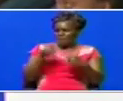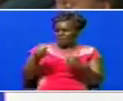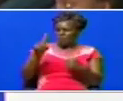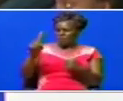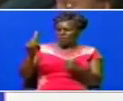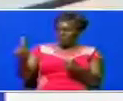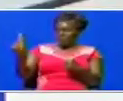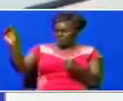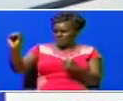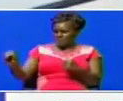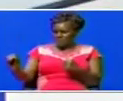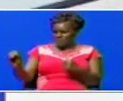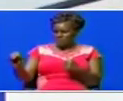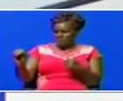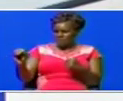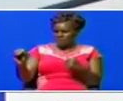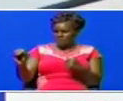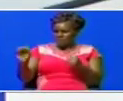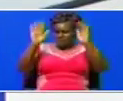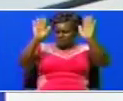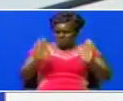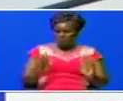99.11%. Kisumu,